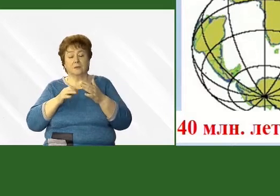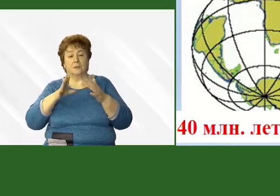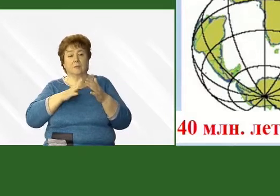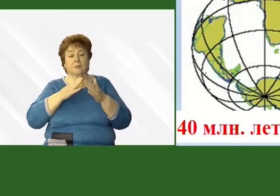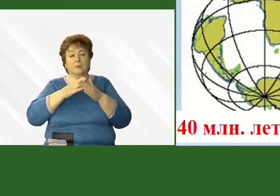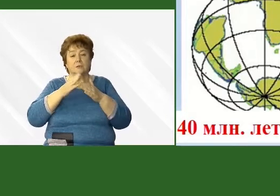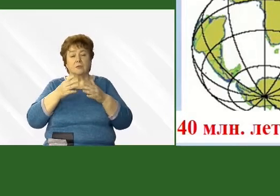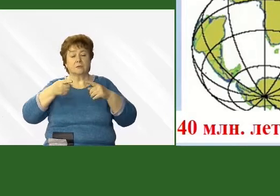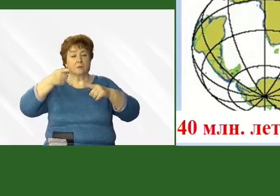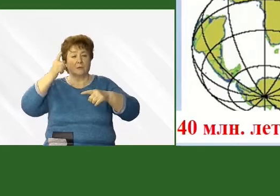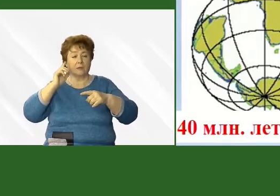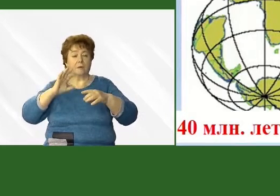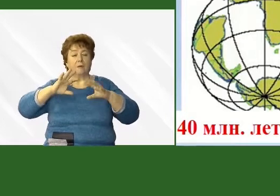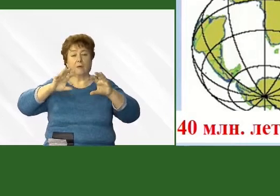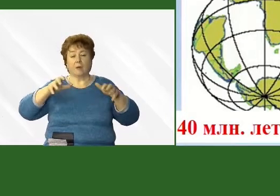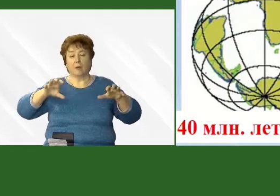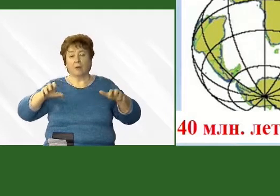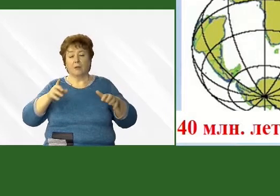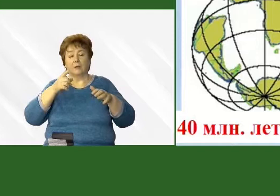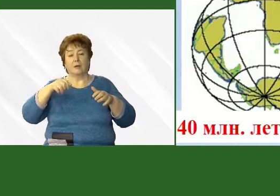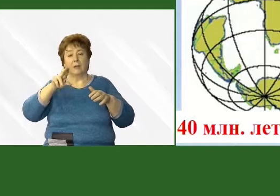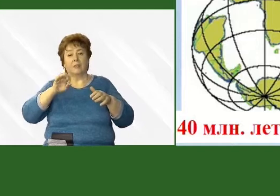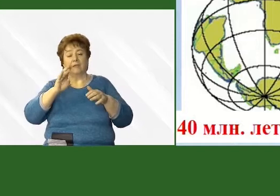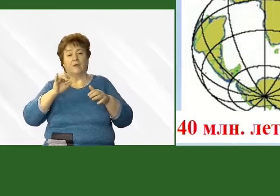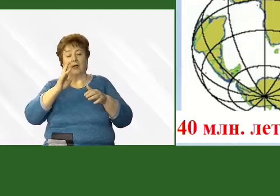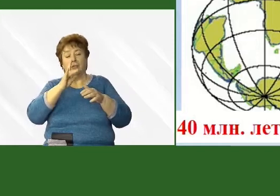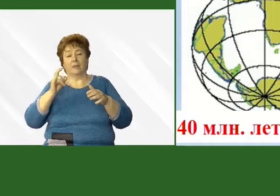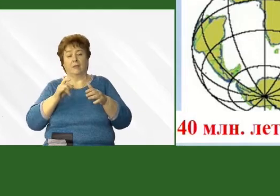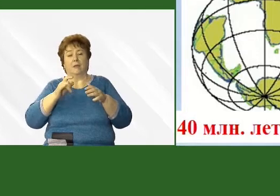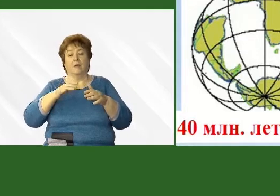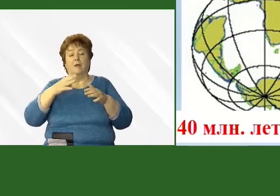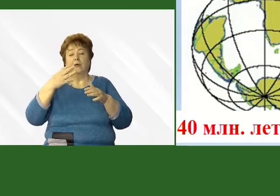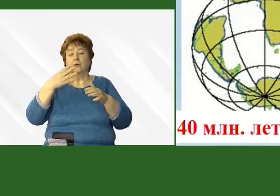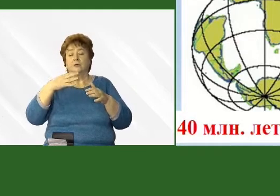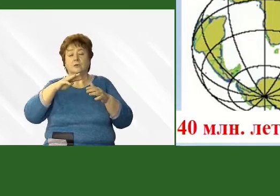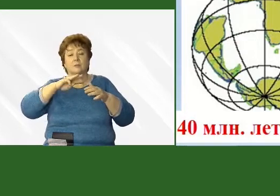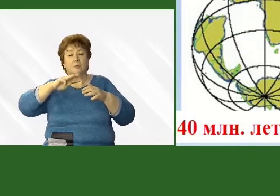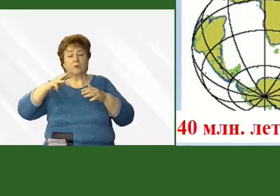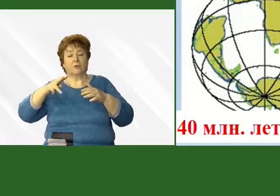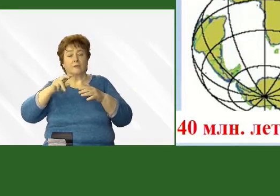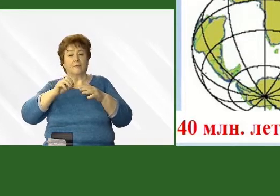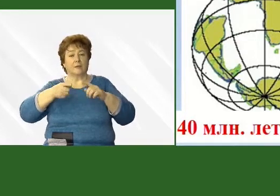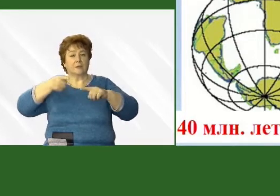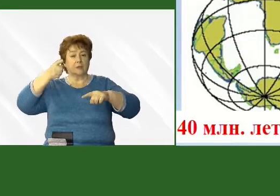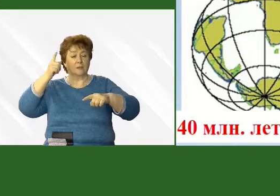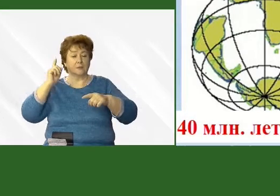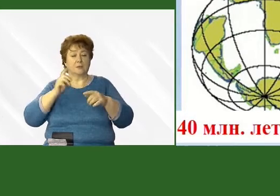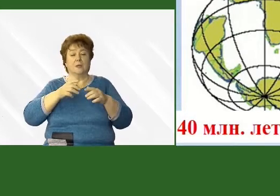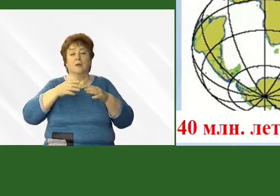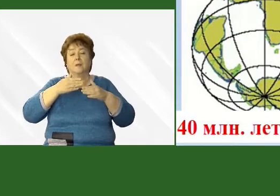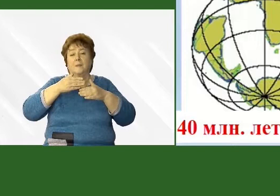была частью древнего континента Гондваны и около 40 миллионов лет назад отделилась от нее.